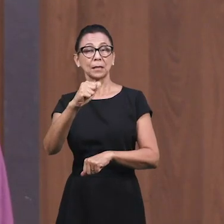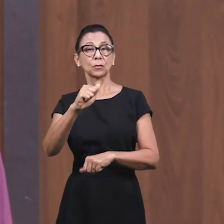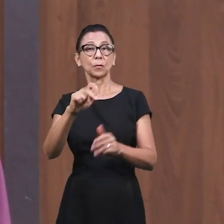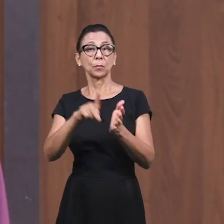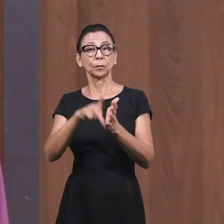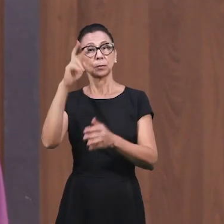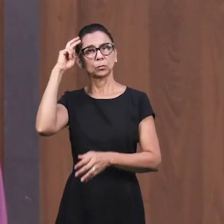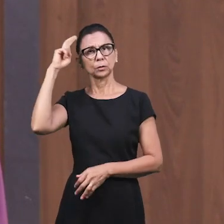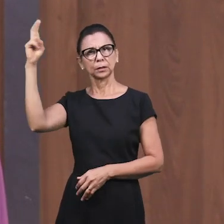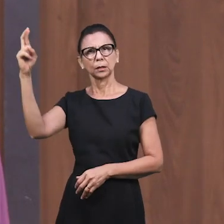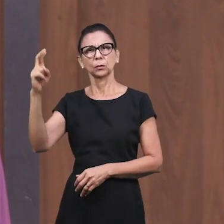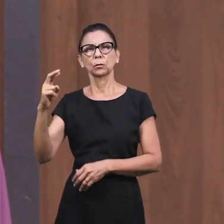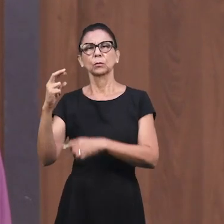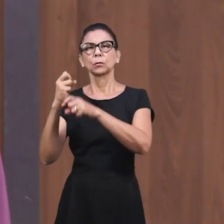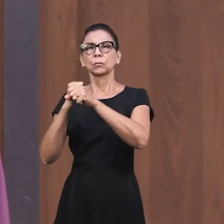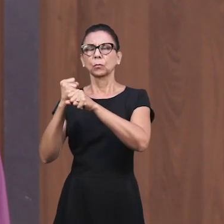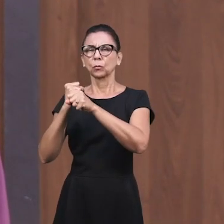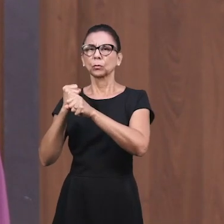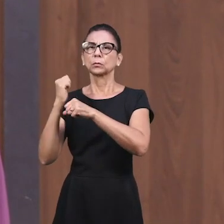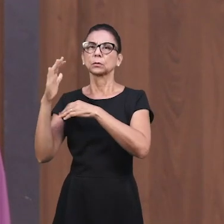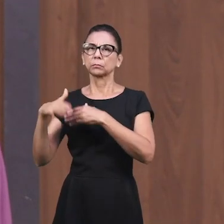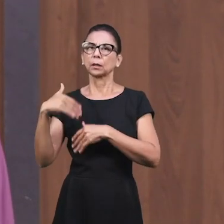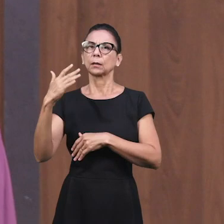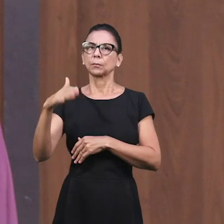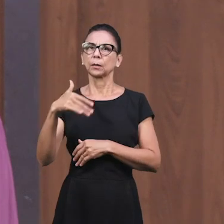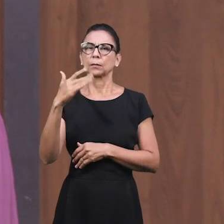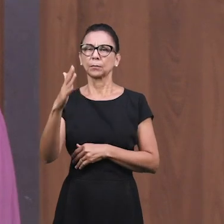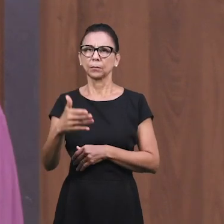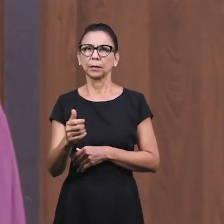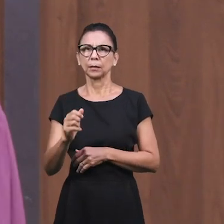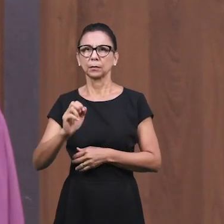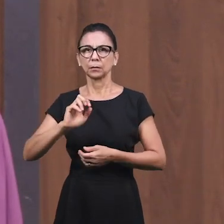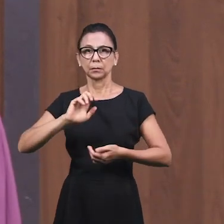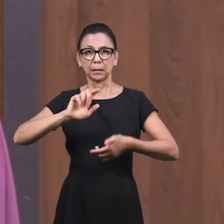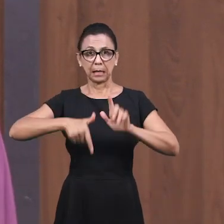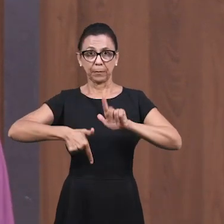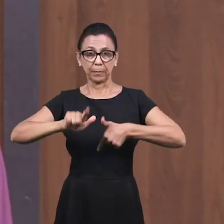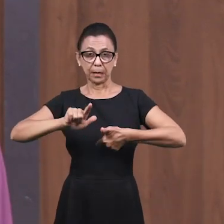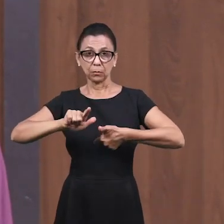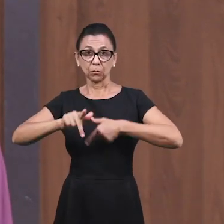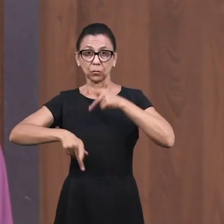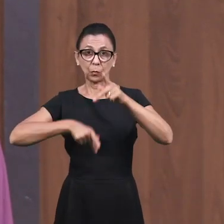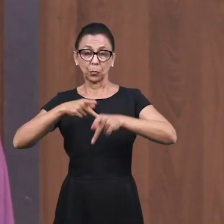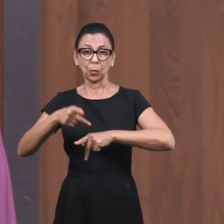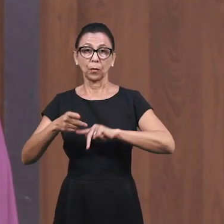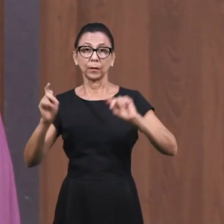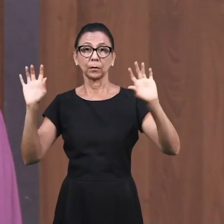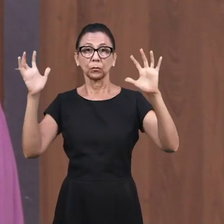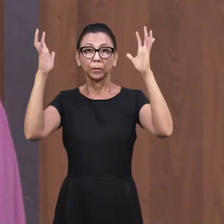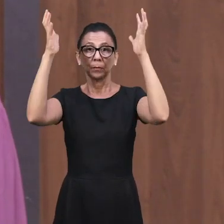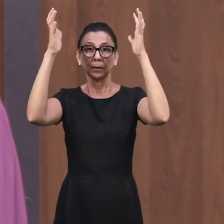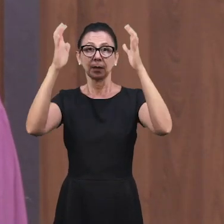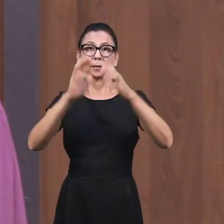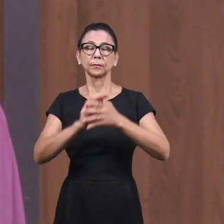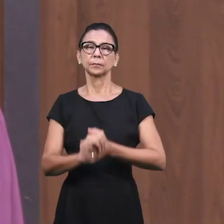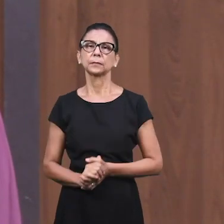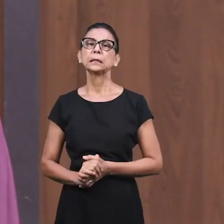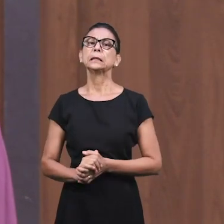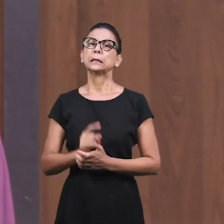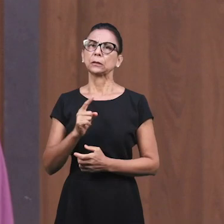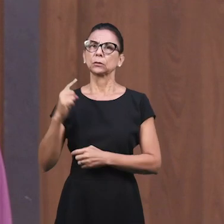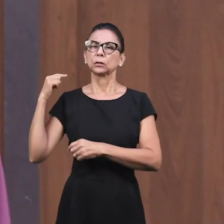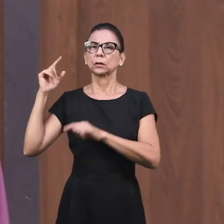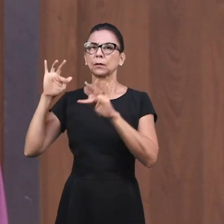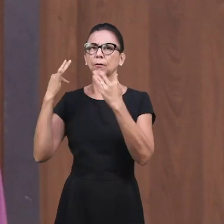commémorer par les Hébreux. Cela était un enseignement qui serait passé du père à l'enfant.